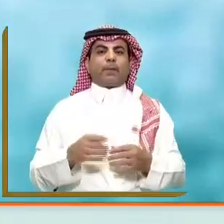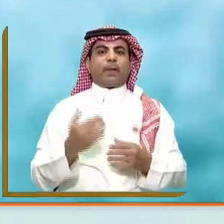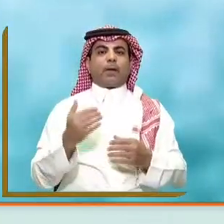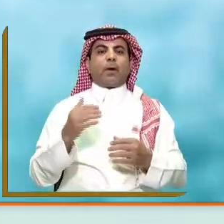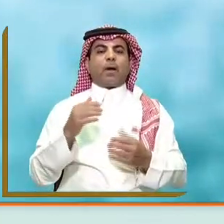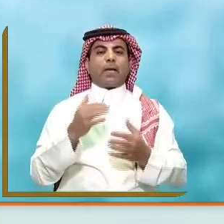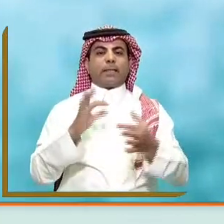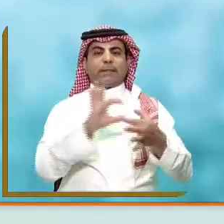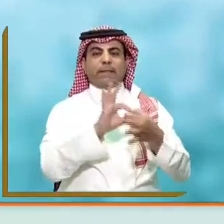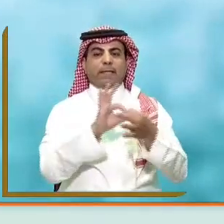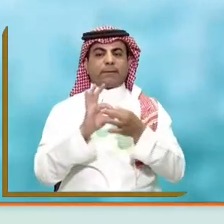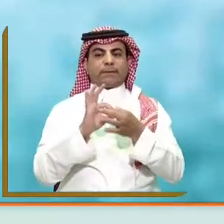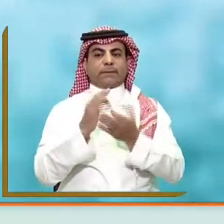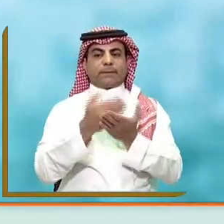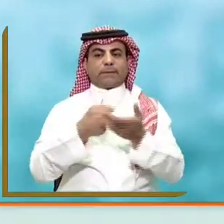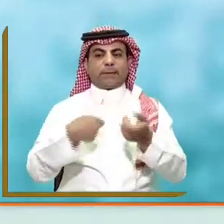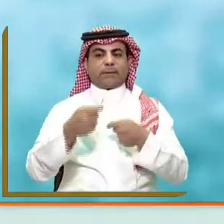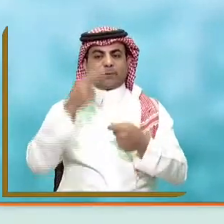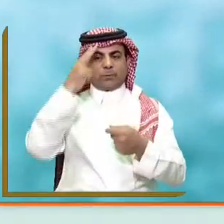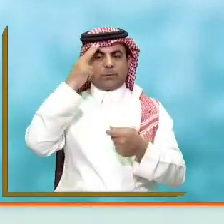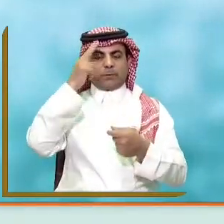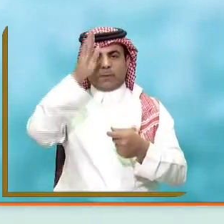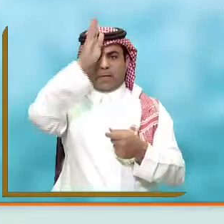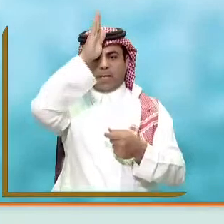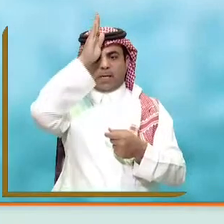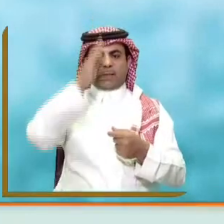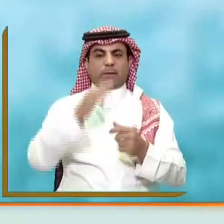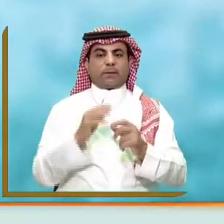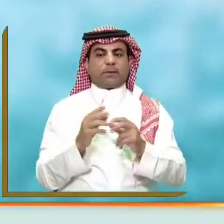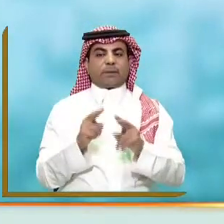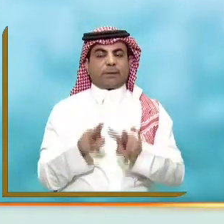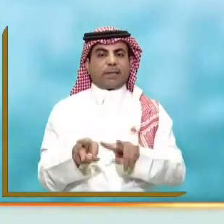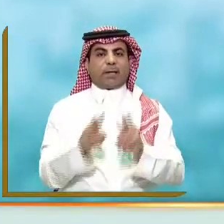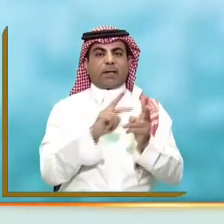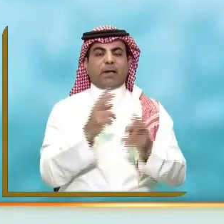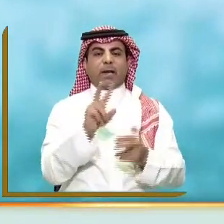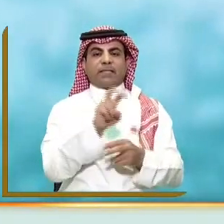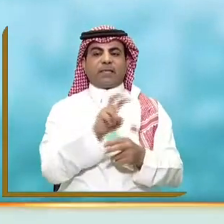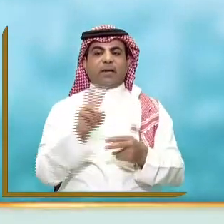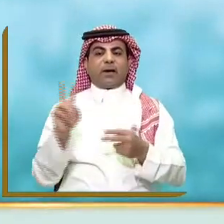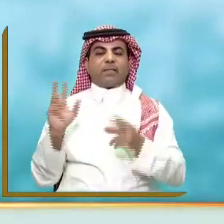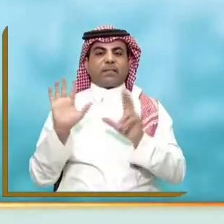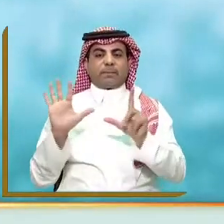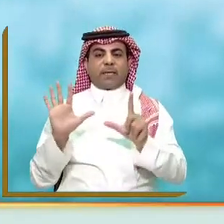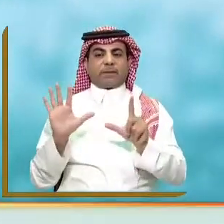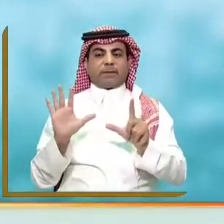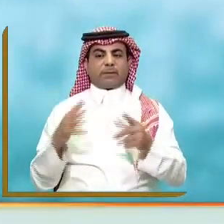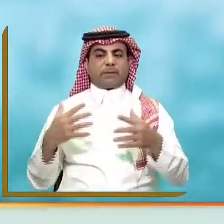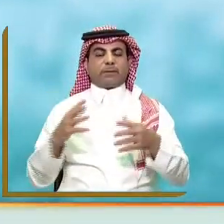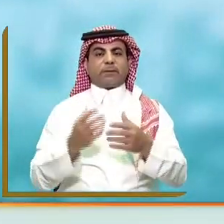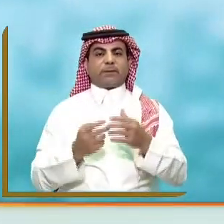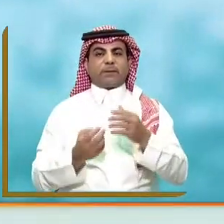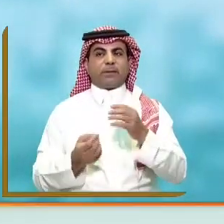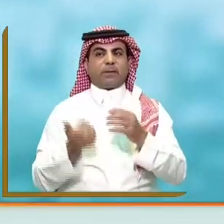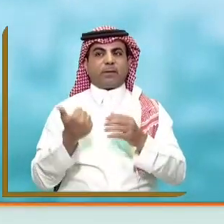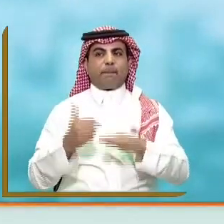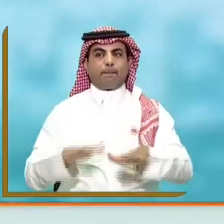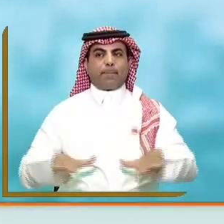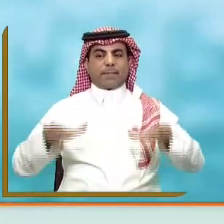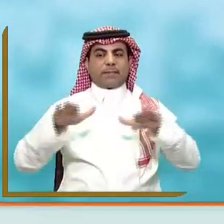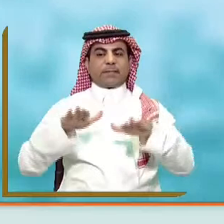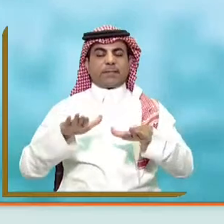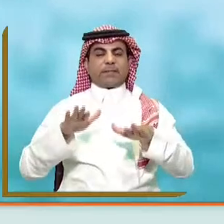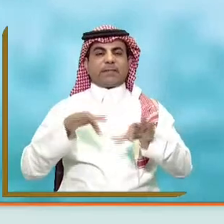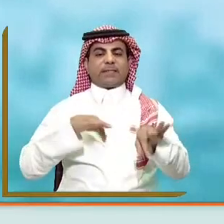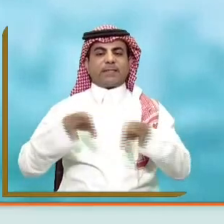هذا وتأتي العلاقات الاقتصادية بين المملكة والعراق والتي شهدت نقلة نوعية في عام 2017 مع إنشاء مجلس